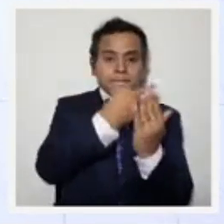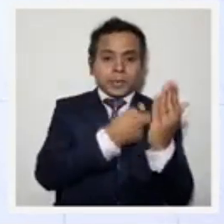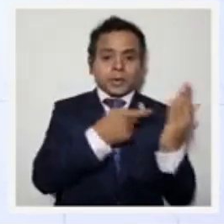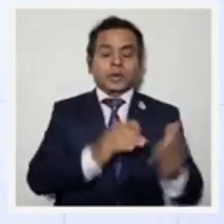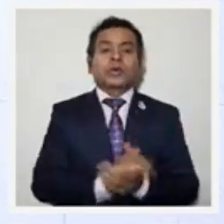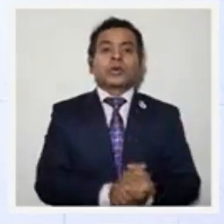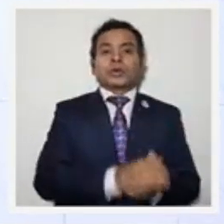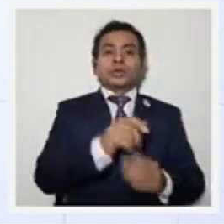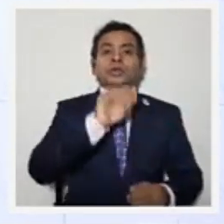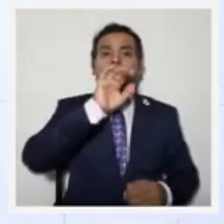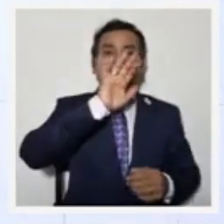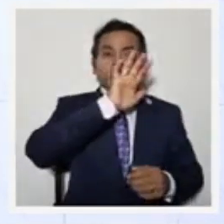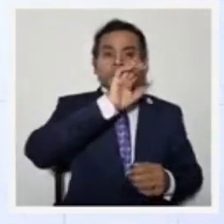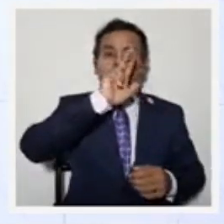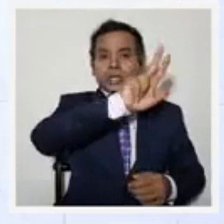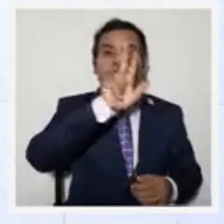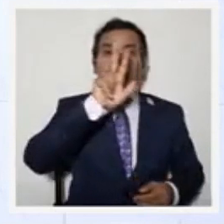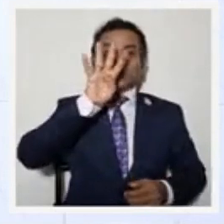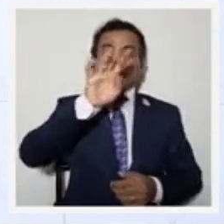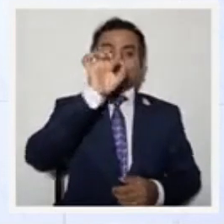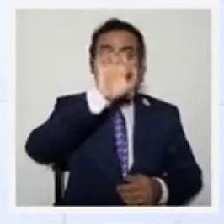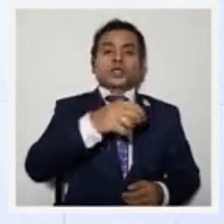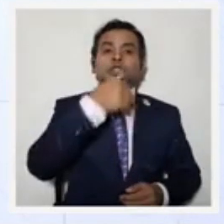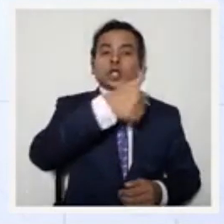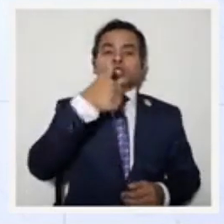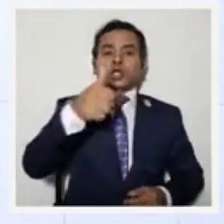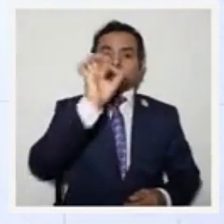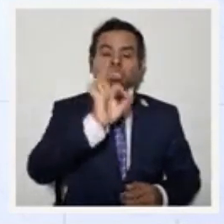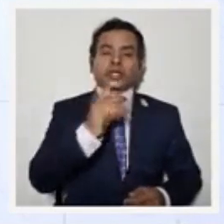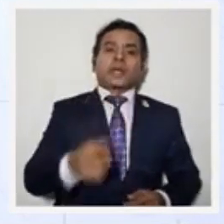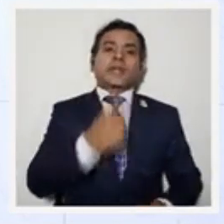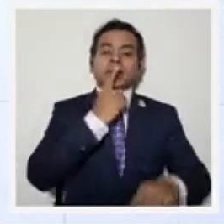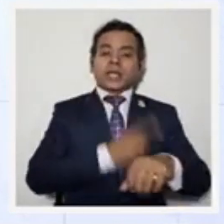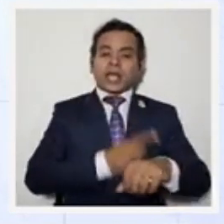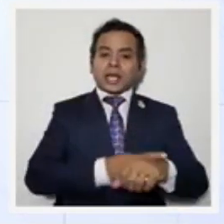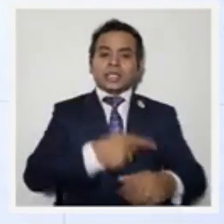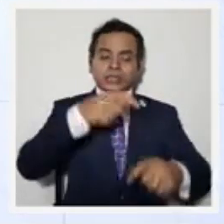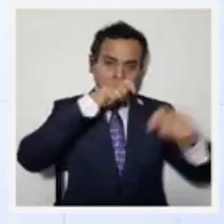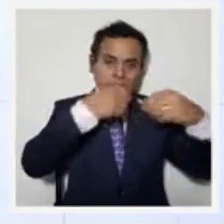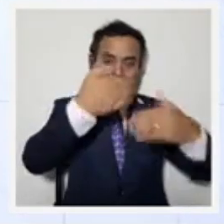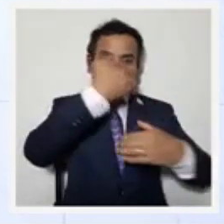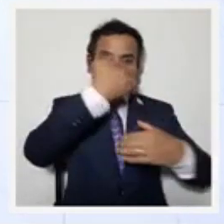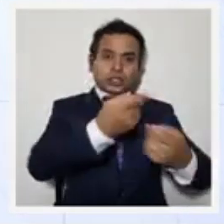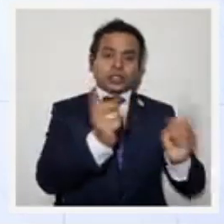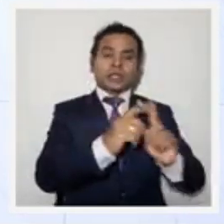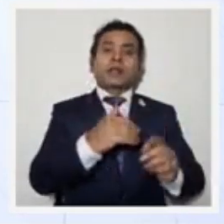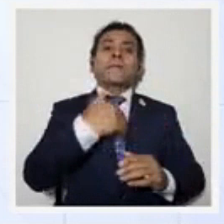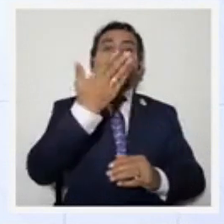সাত মে রিপোর্ট অনুযায়ী আমাদের ঢাকা সিটি এবং ঢাকা শহরের শনাক্তকৃত ব্যক্তিদের মধ্যেই ছিল